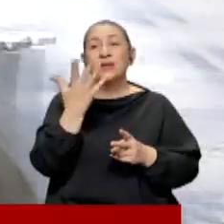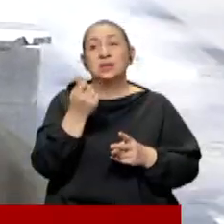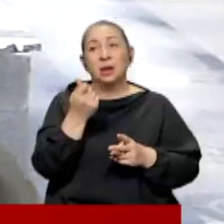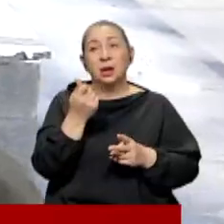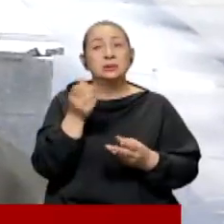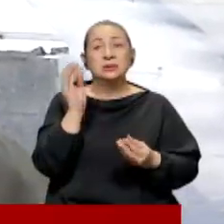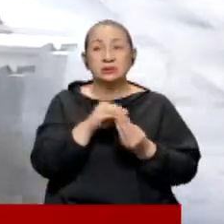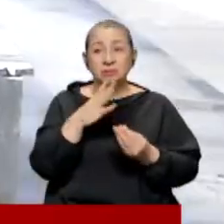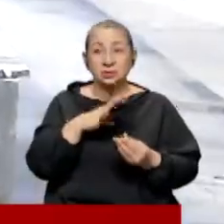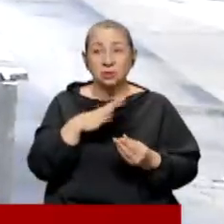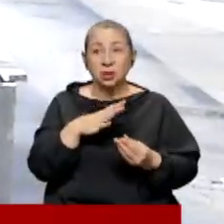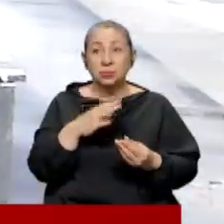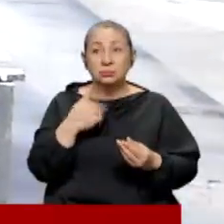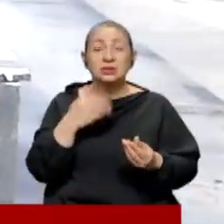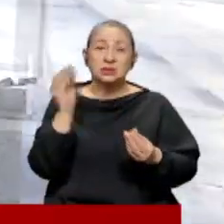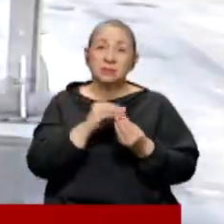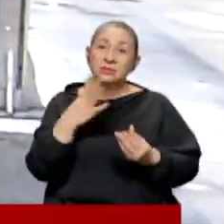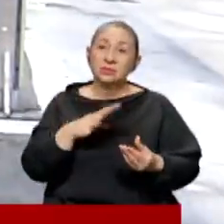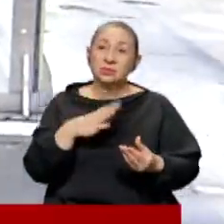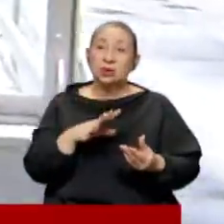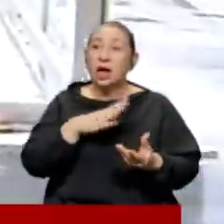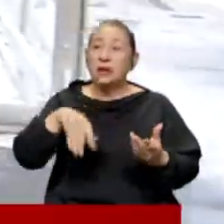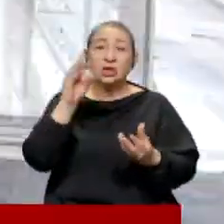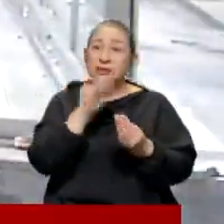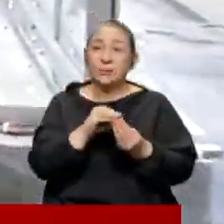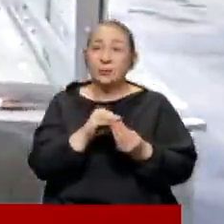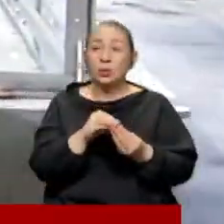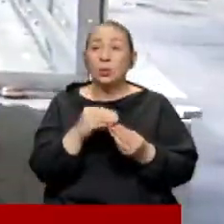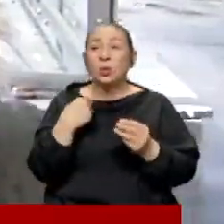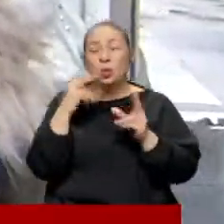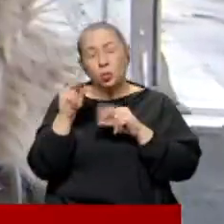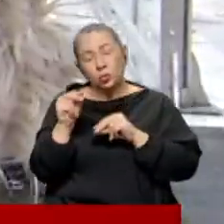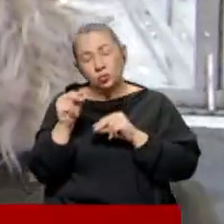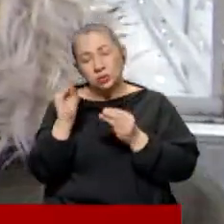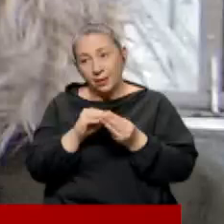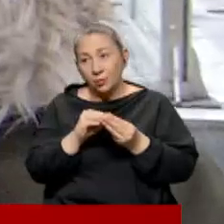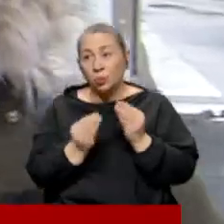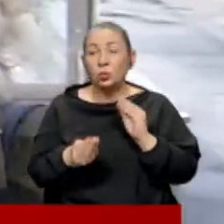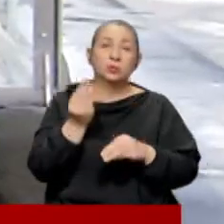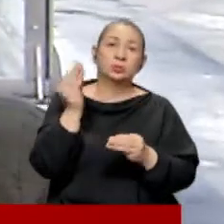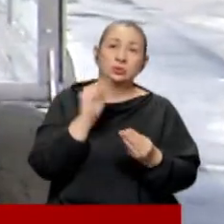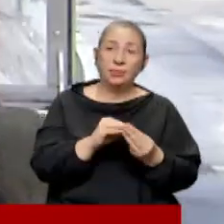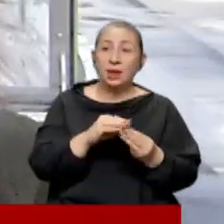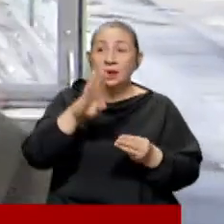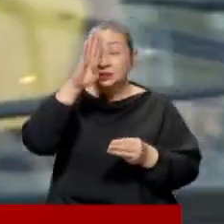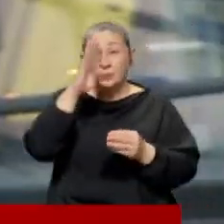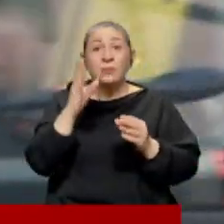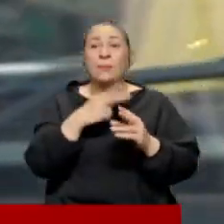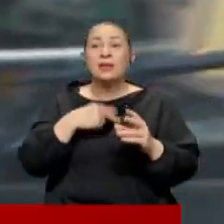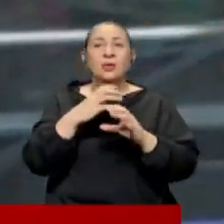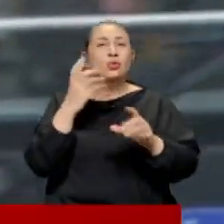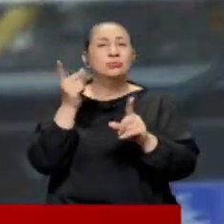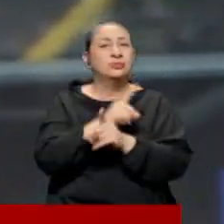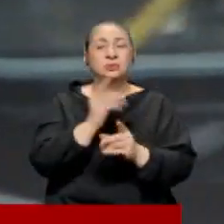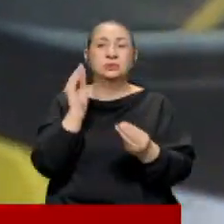lira. Zam istiyorlar. Biz de zam istiyoruz. Her şeye zam. Uyuyoruz zam, uyanıyoruz zam. İstanbul'da toplu ulaşıma zam